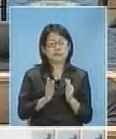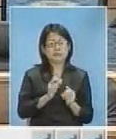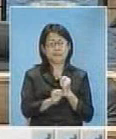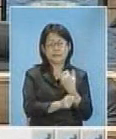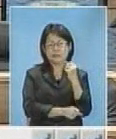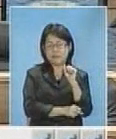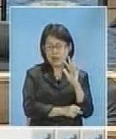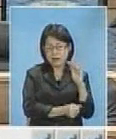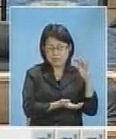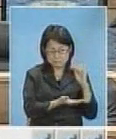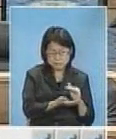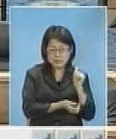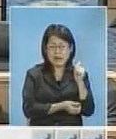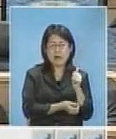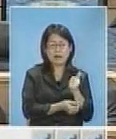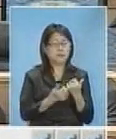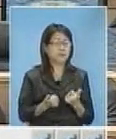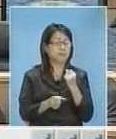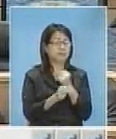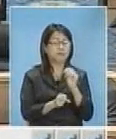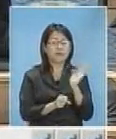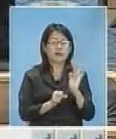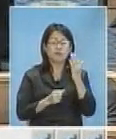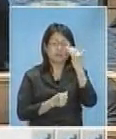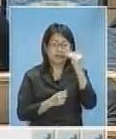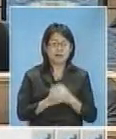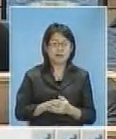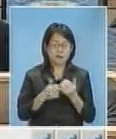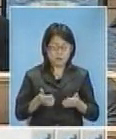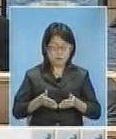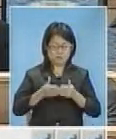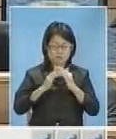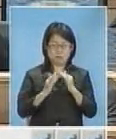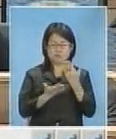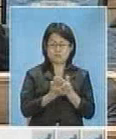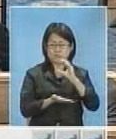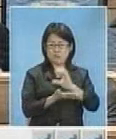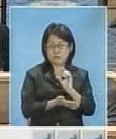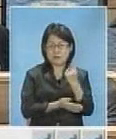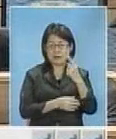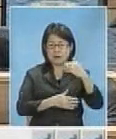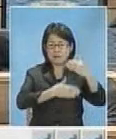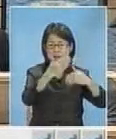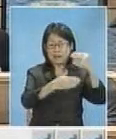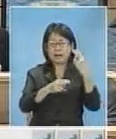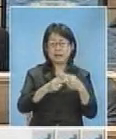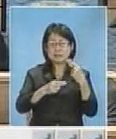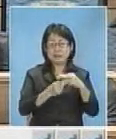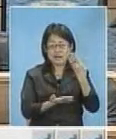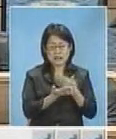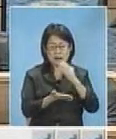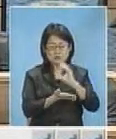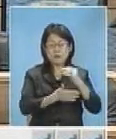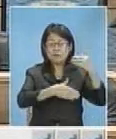ปีทำไมไม่ทำครับและการไปตั้งกองทุนพัฒนาประเทศเนี่ยท่านจะใช้เม็ดเงินนี้อย่าง